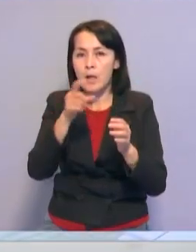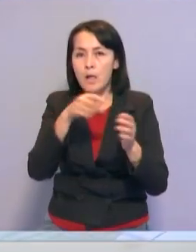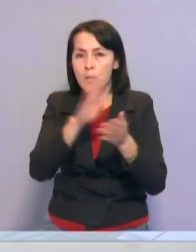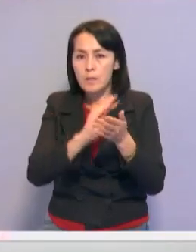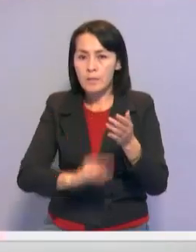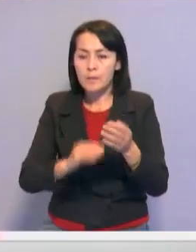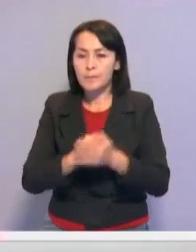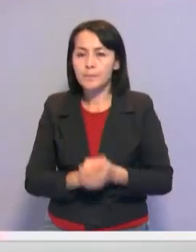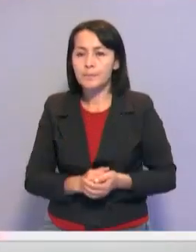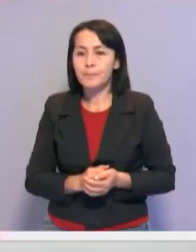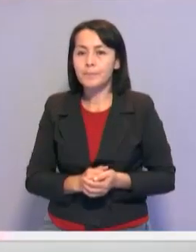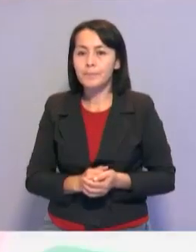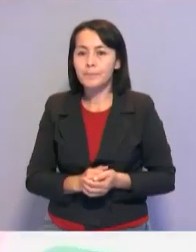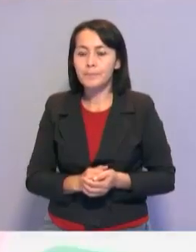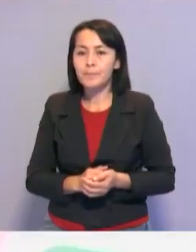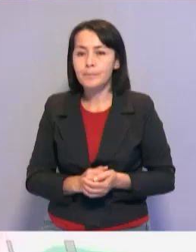подписаться на издание.